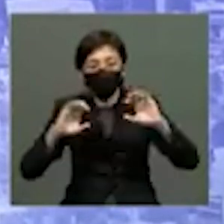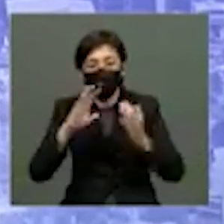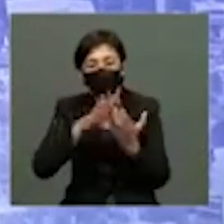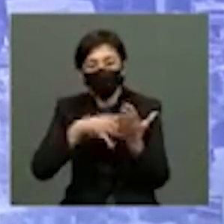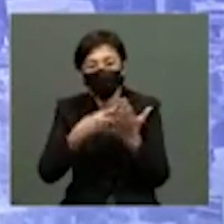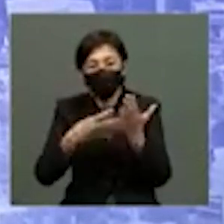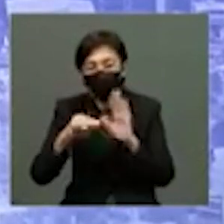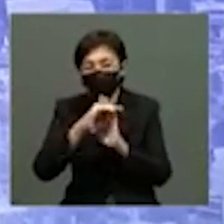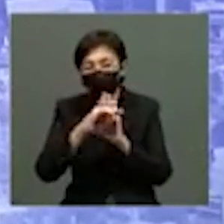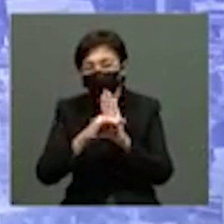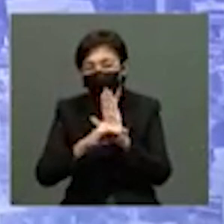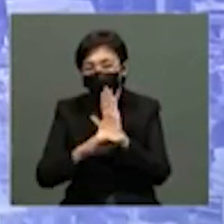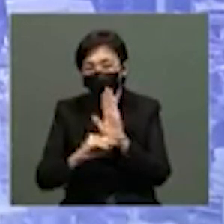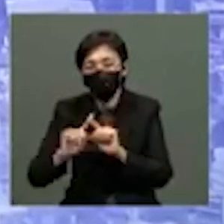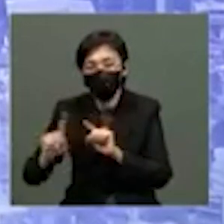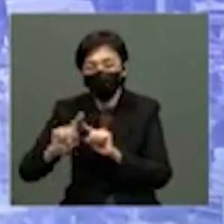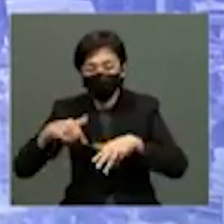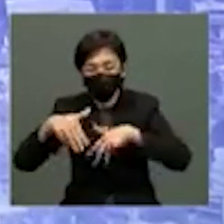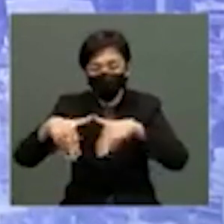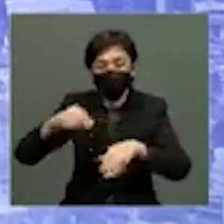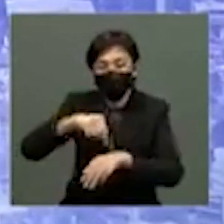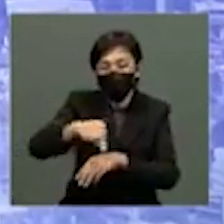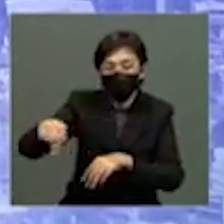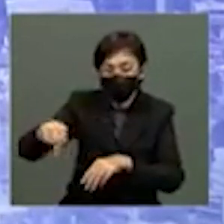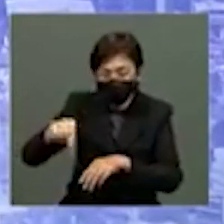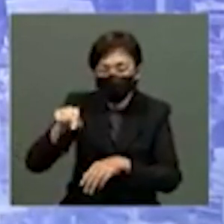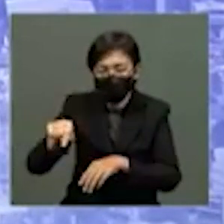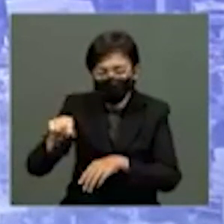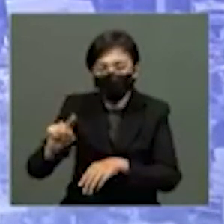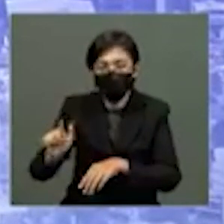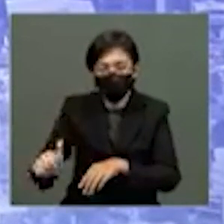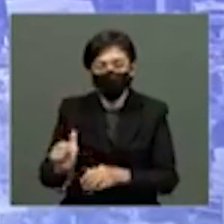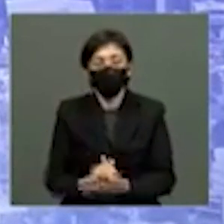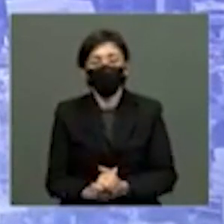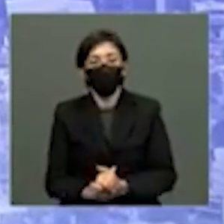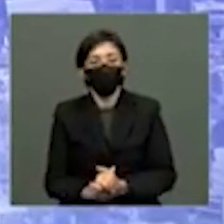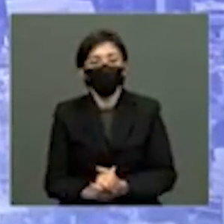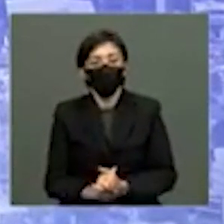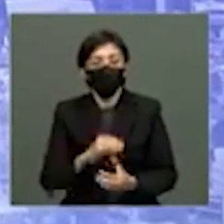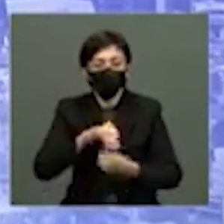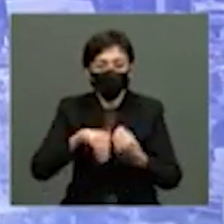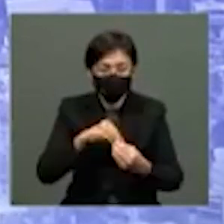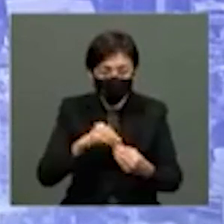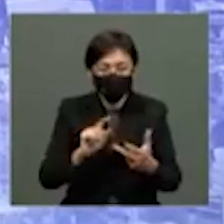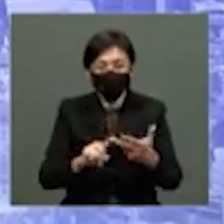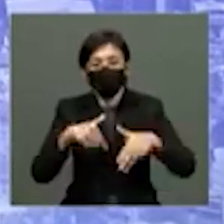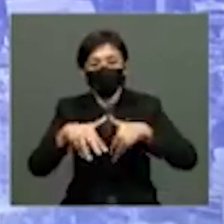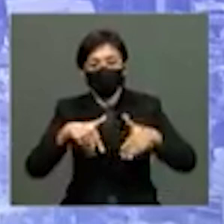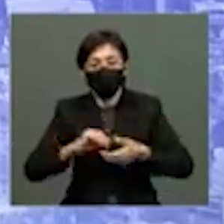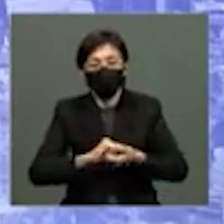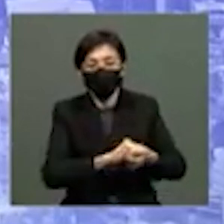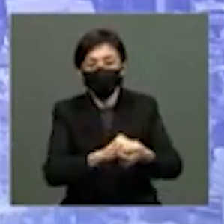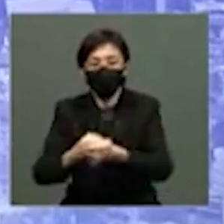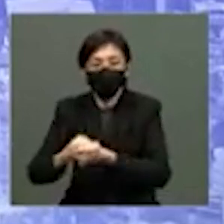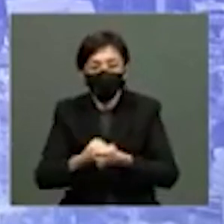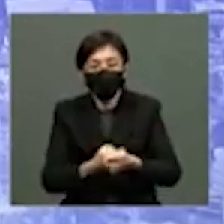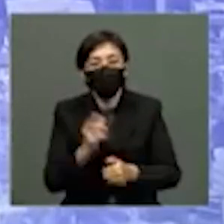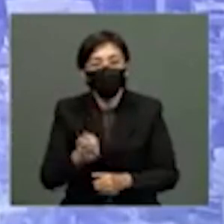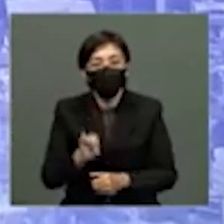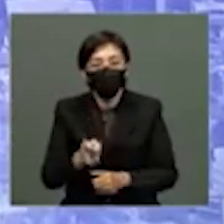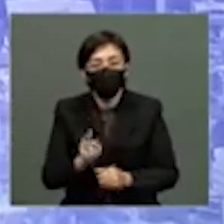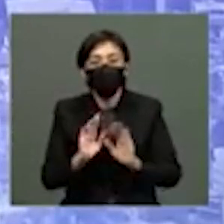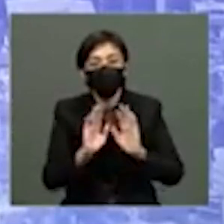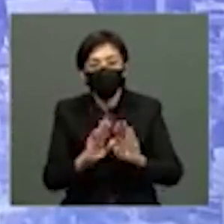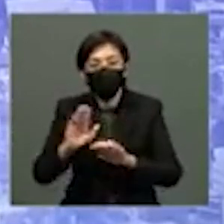กฎเกณฑ์ต่างๆซึ่งก็มาจากพี่น้องประชาชนนั่นแหละครับอันที่สองคือผู้ประกอบการและอันที่สามคือพี่น้องประชาชนร่วมมือเช่นเคยครับขอเน้นย้ำตร